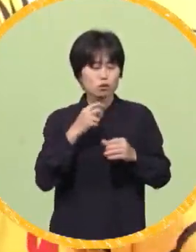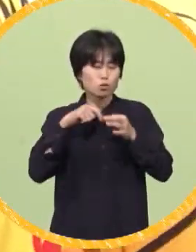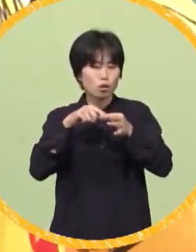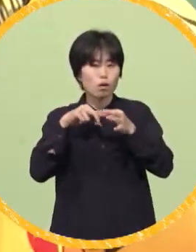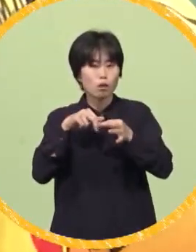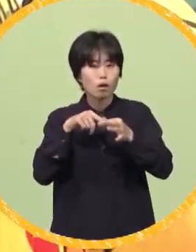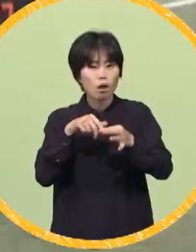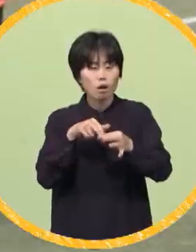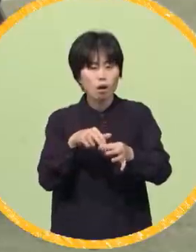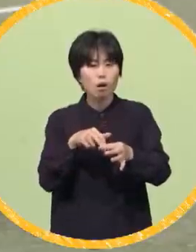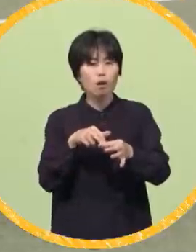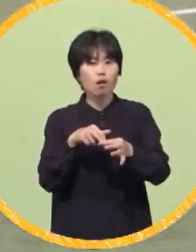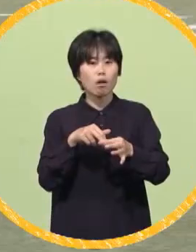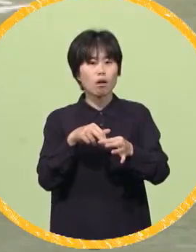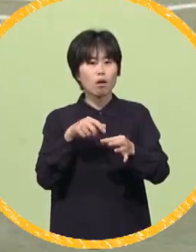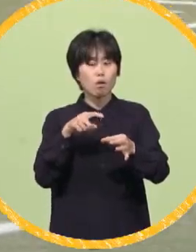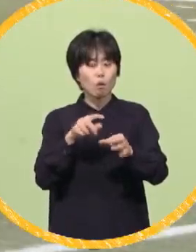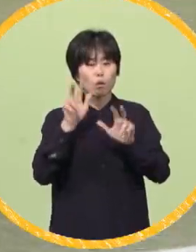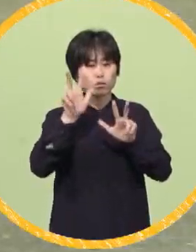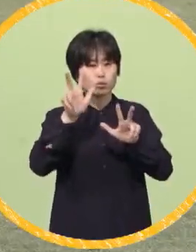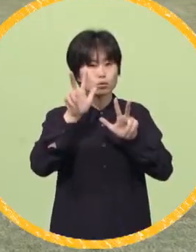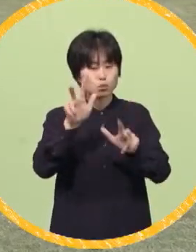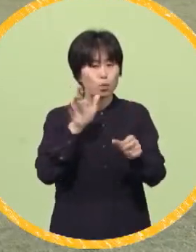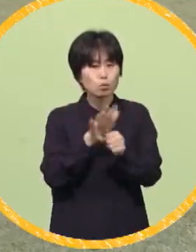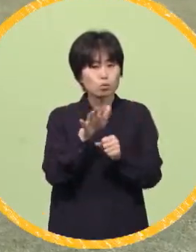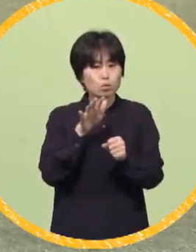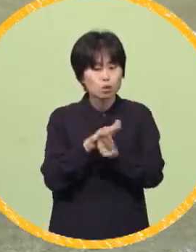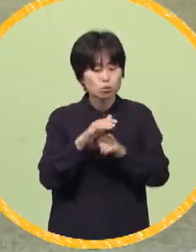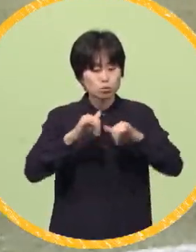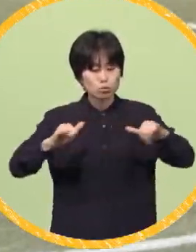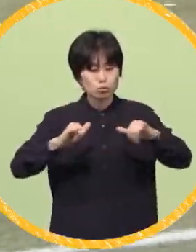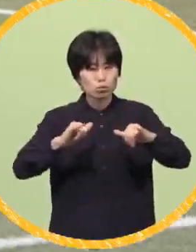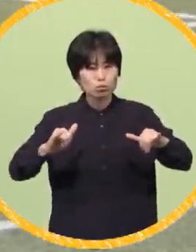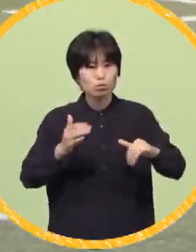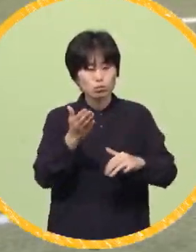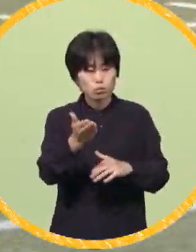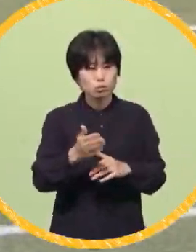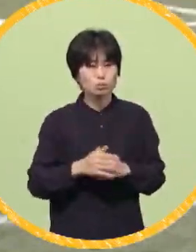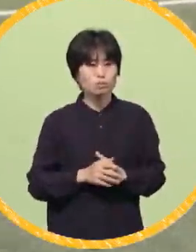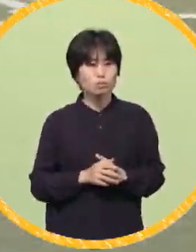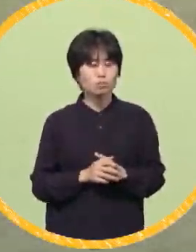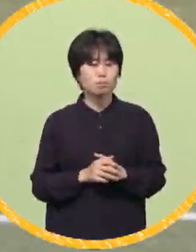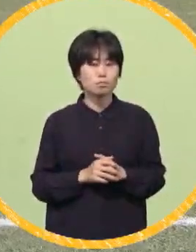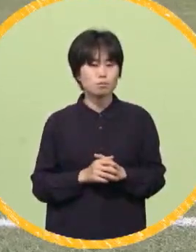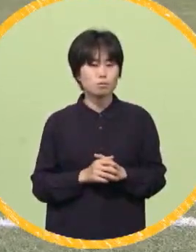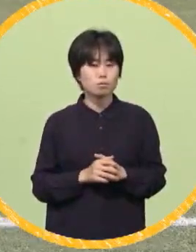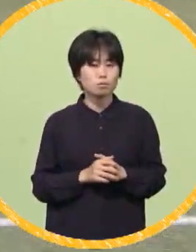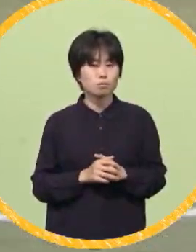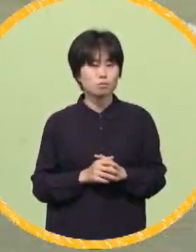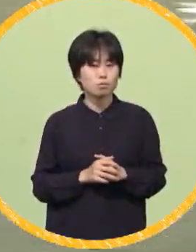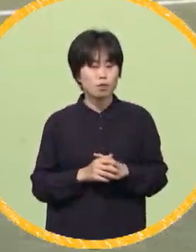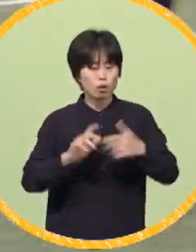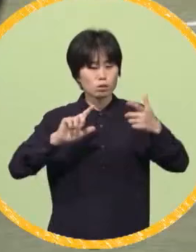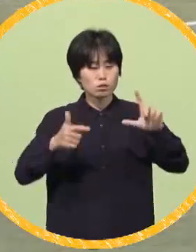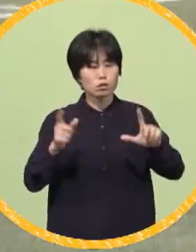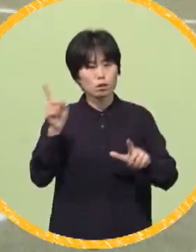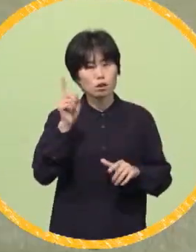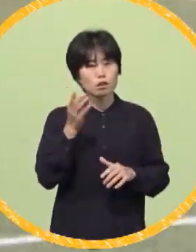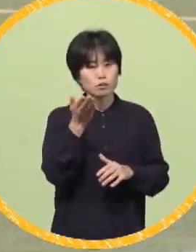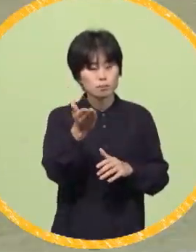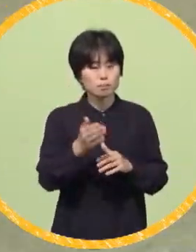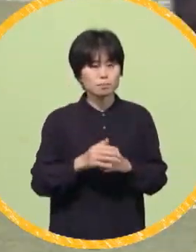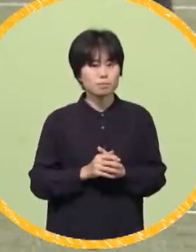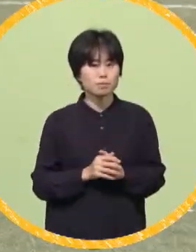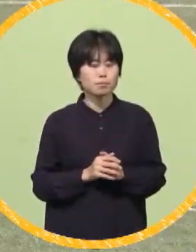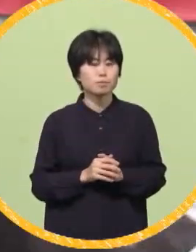ていうものを、まあ、これはルール的にはフットサルのコートぐらいのとこ。 そうです。 なんかどういった違いがあるんですかね。